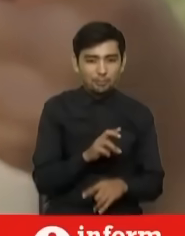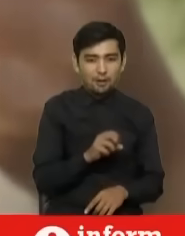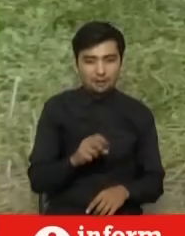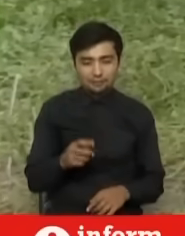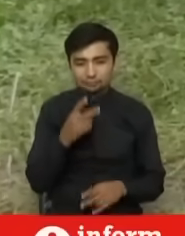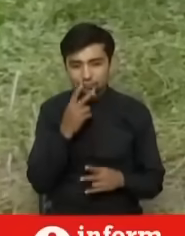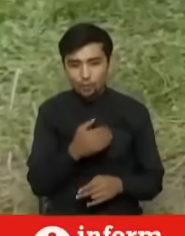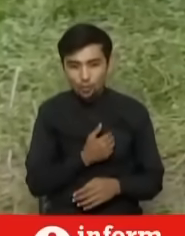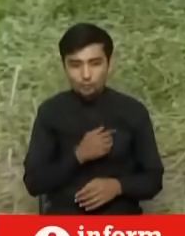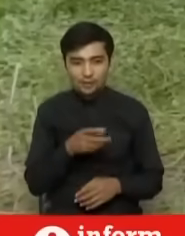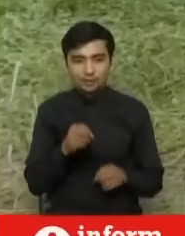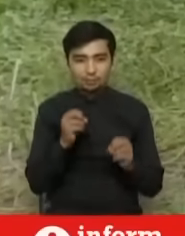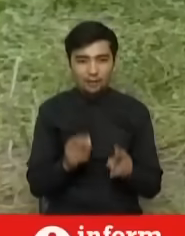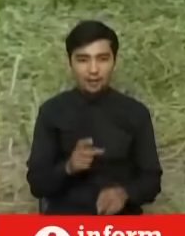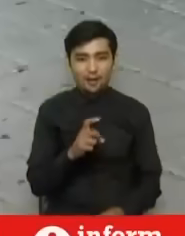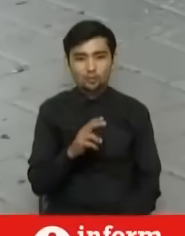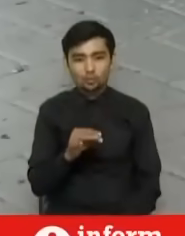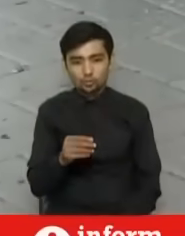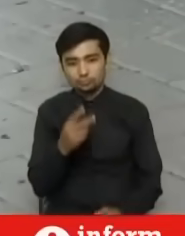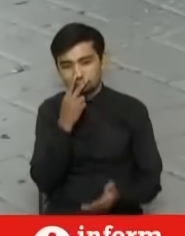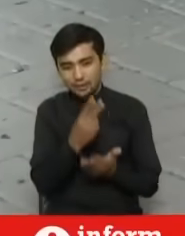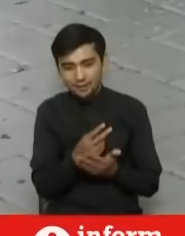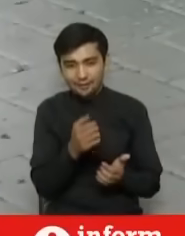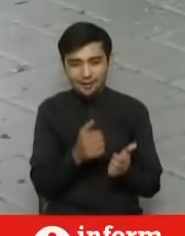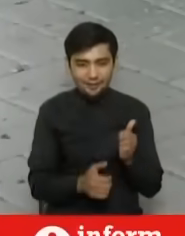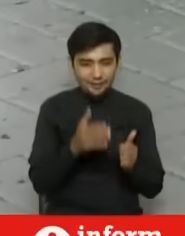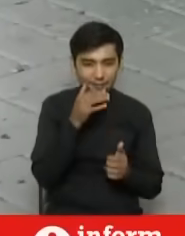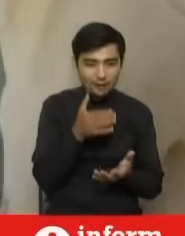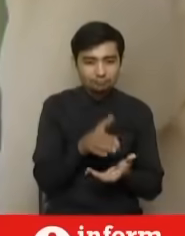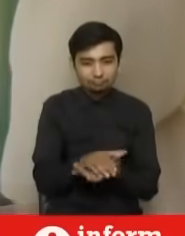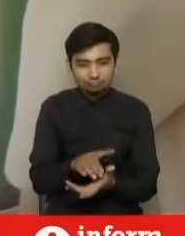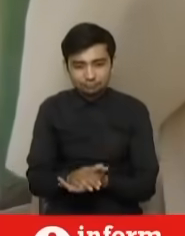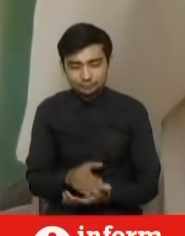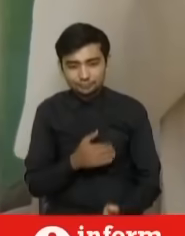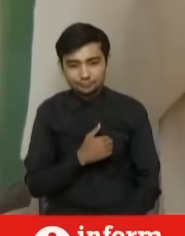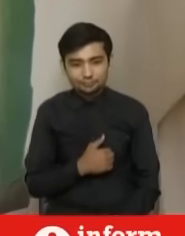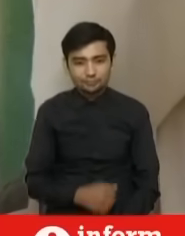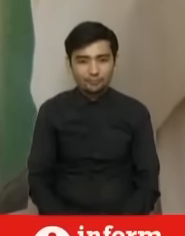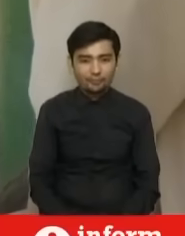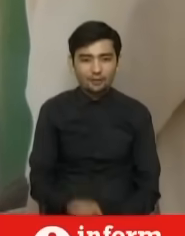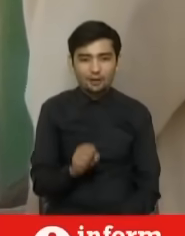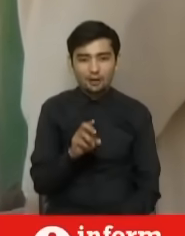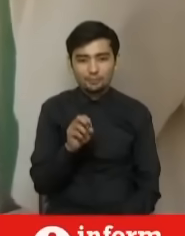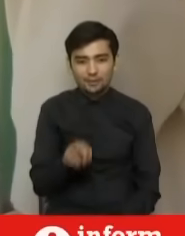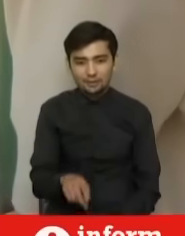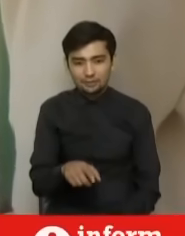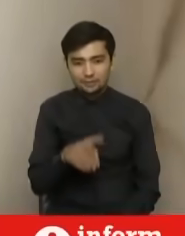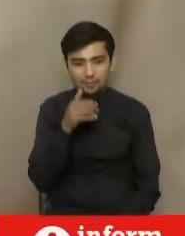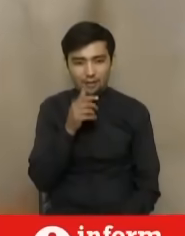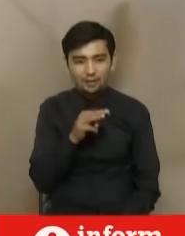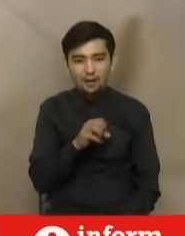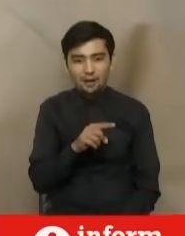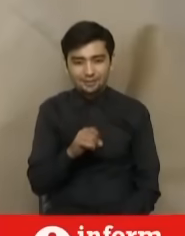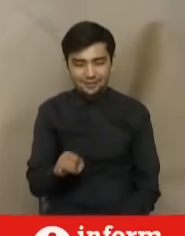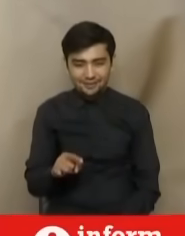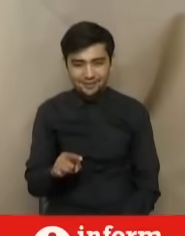Қажет болса, арнайы экскурсия ұйымдастырып, әр тазына жеке таныстырады екен. Абзалдай азаматтарымыз осы тазының